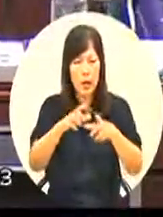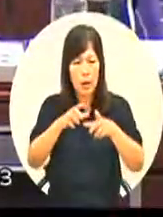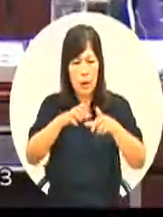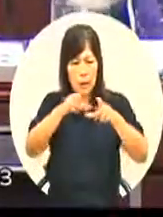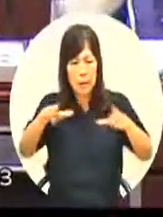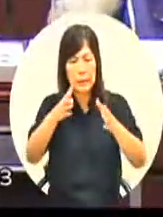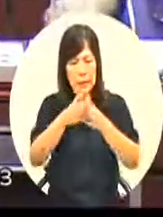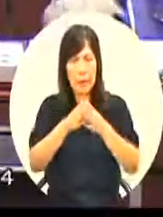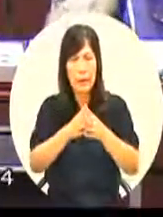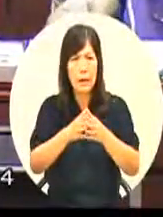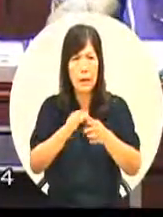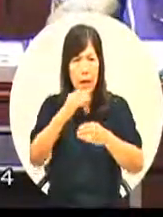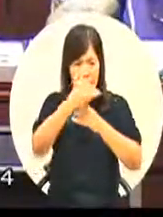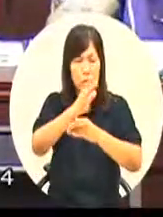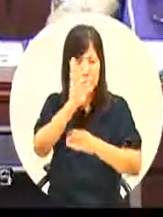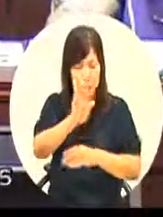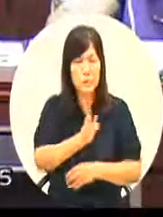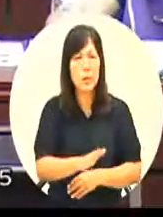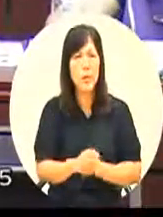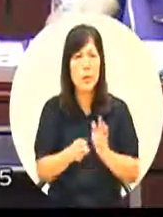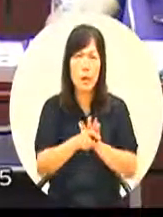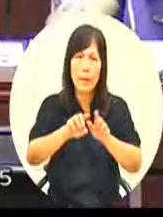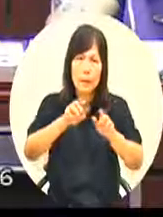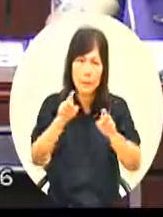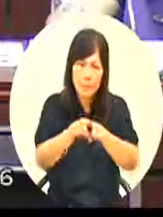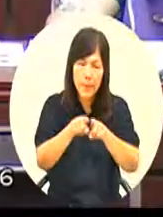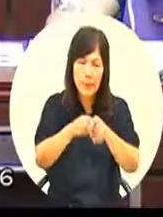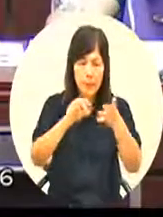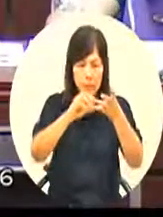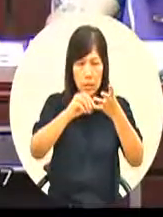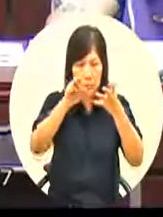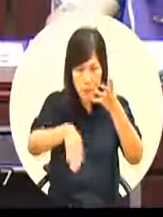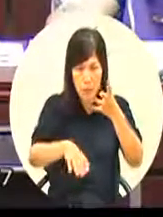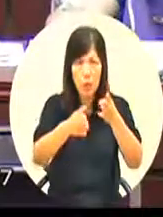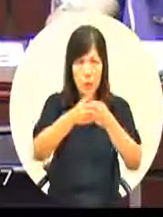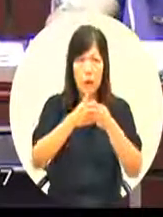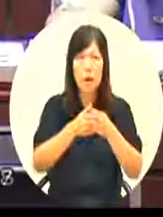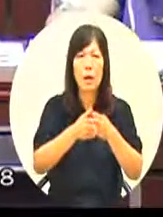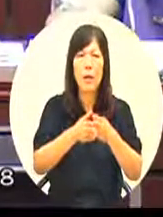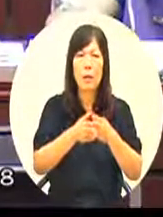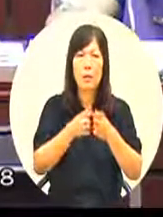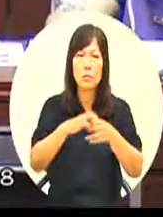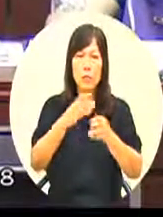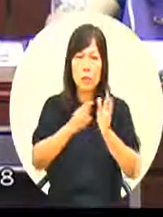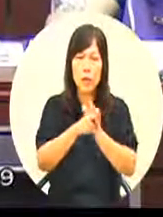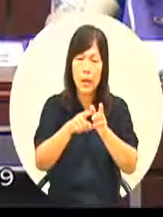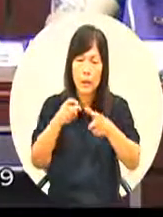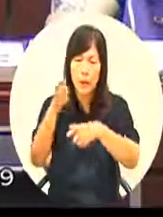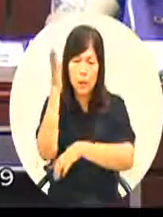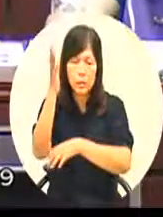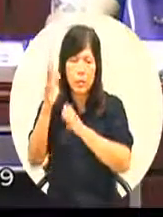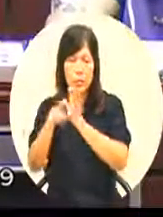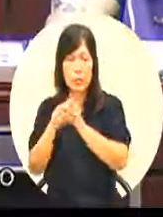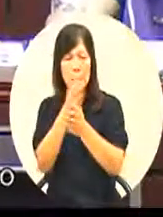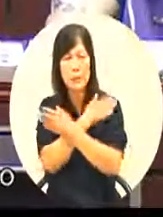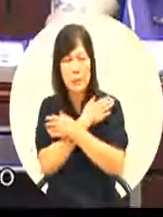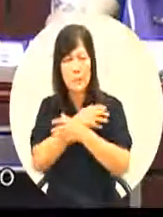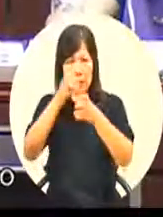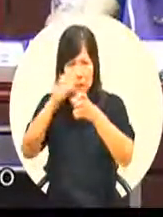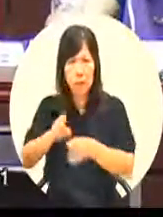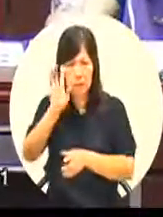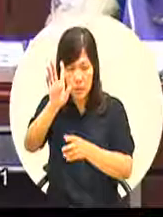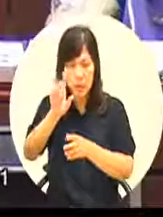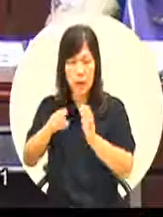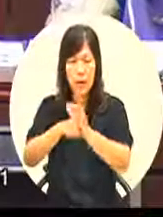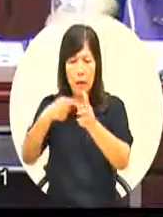且它也受到一定的限制，大致都希望放在一楼的位置。那对于公幼增设相对容易，它就增一个教室就可